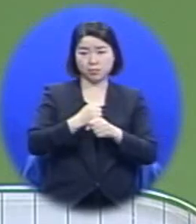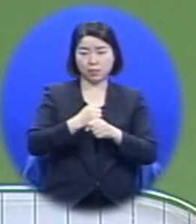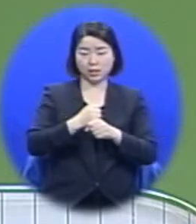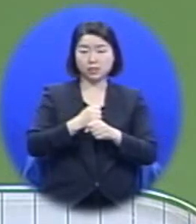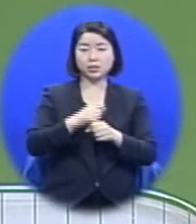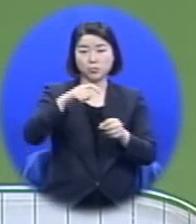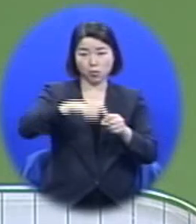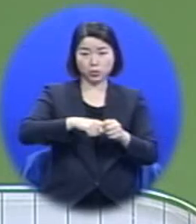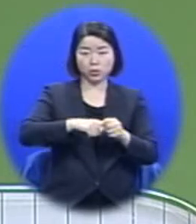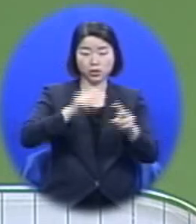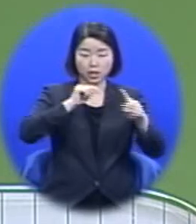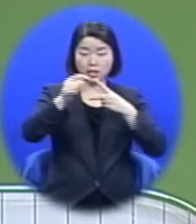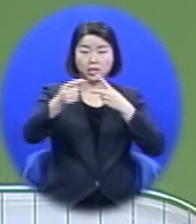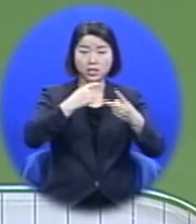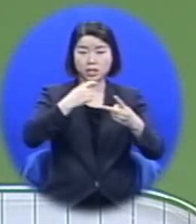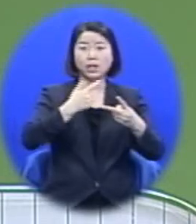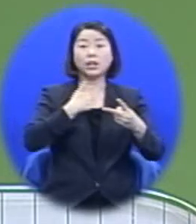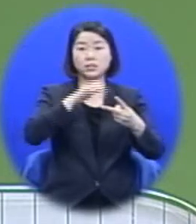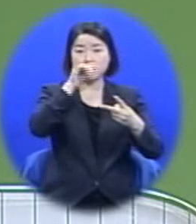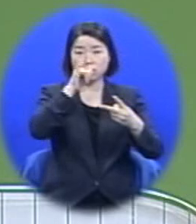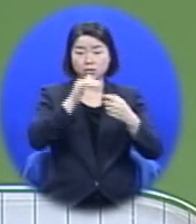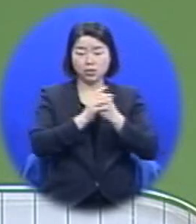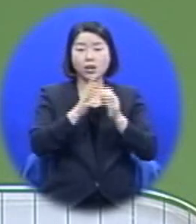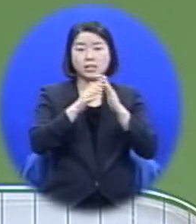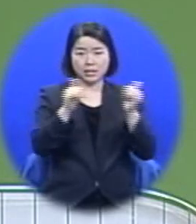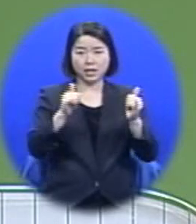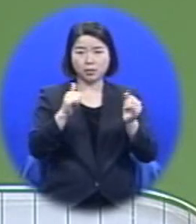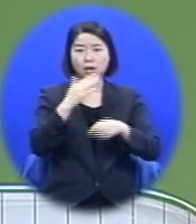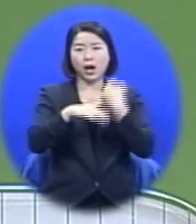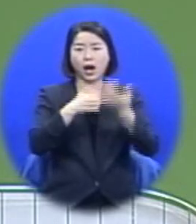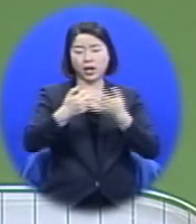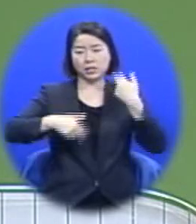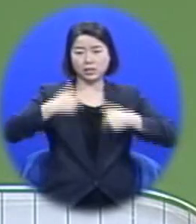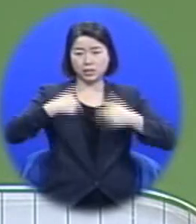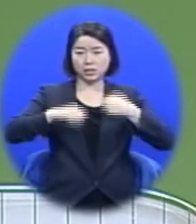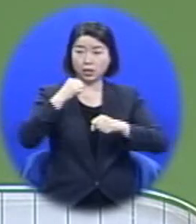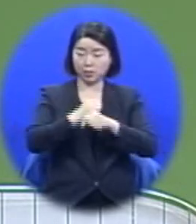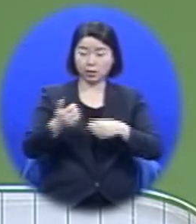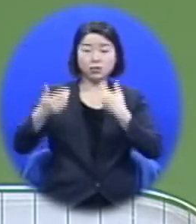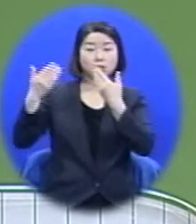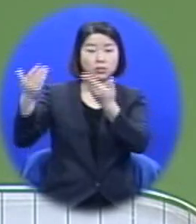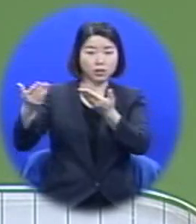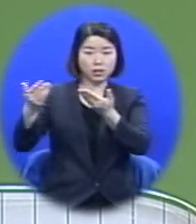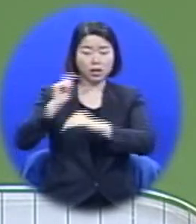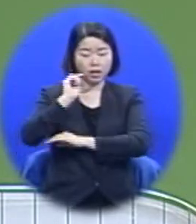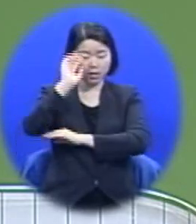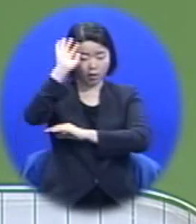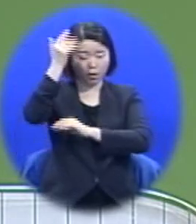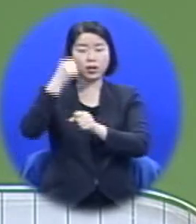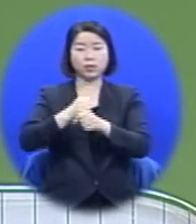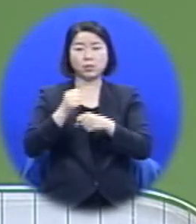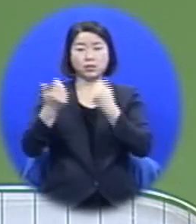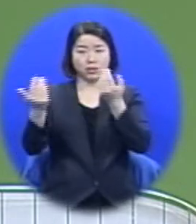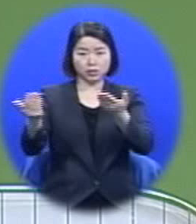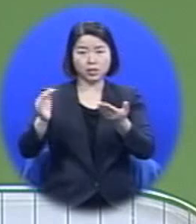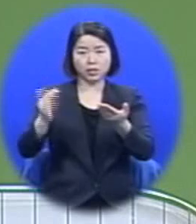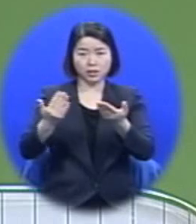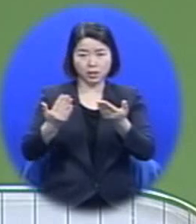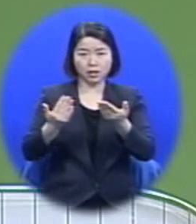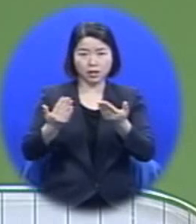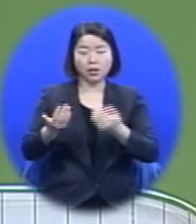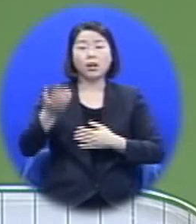그렇게 이 하셨다는 걸 사람은 하나님을 즐겁게 해드려야 된다 영화롭게 해 드려야 된다